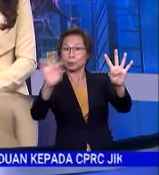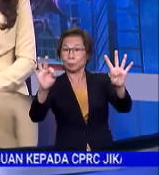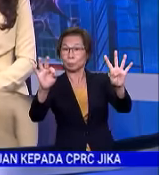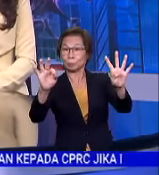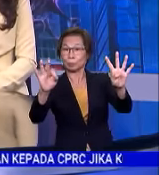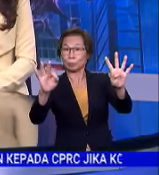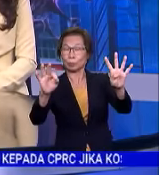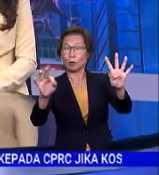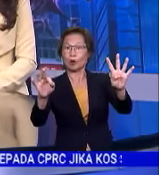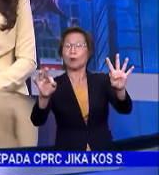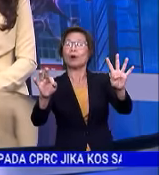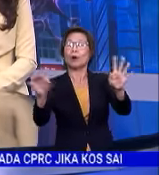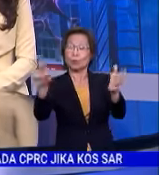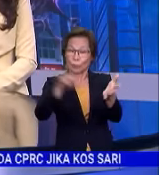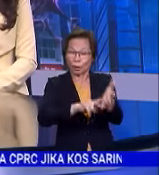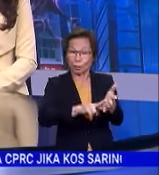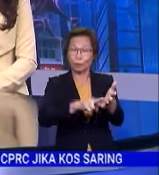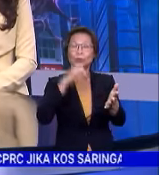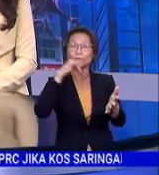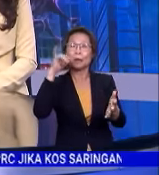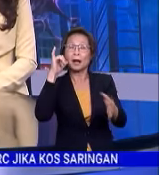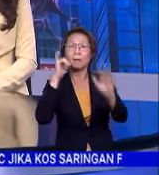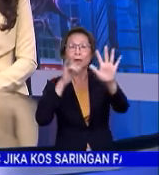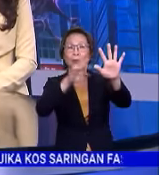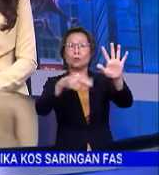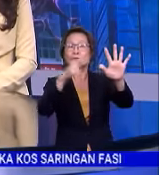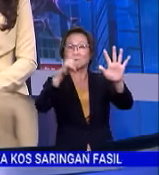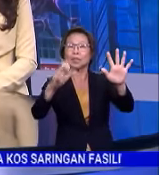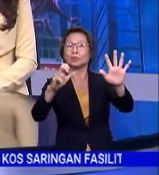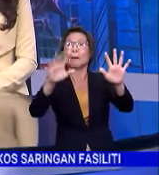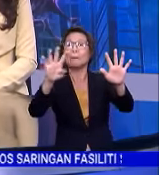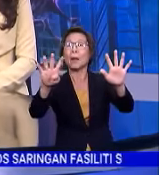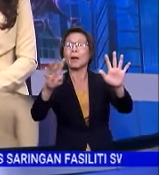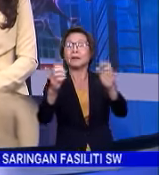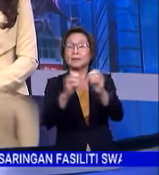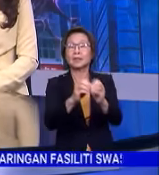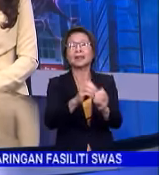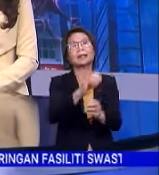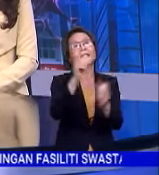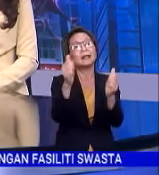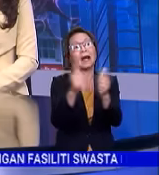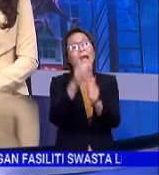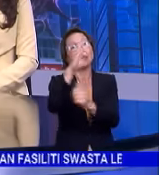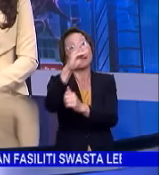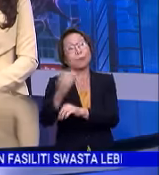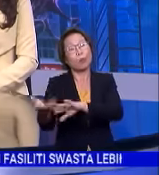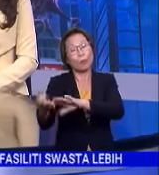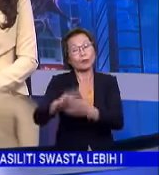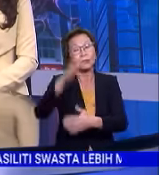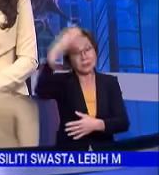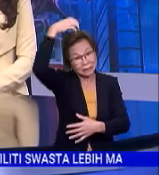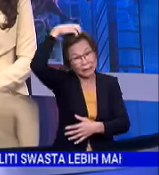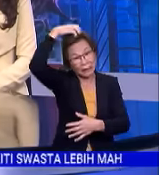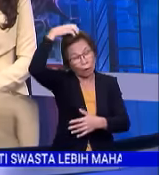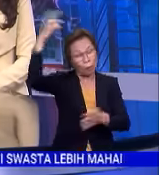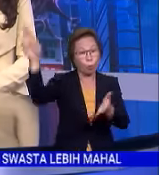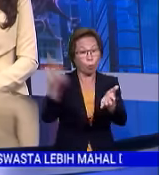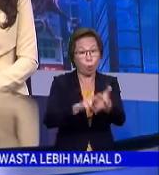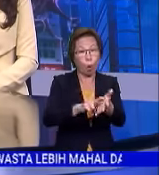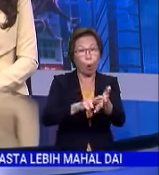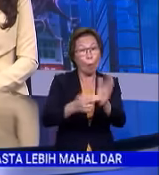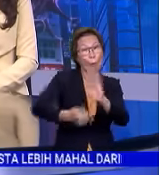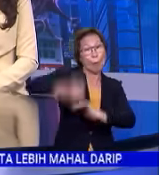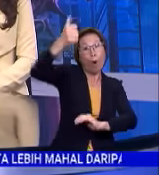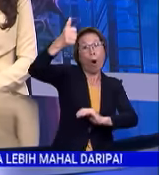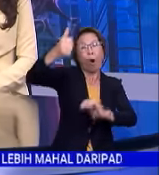4,949 kes direkodkan berbanding semalam 5,304 kes dengan 60 kematian. Selangor masih merekodkan kes baru